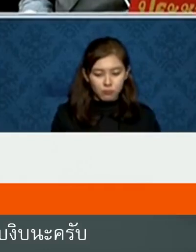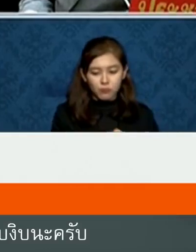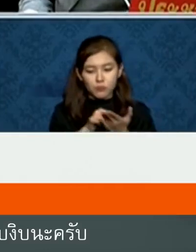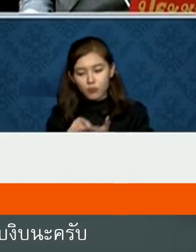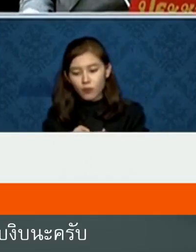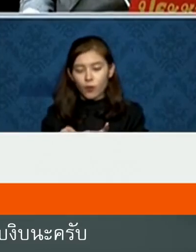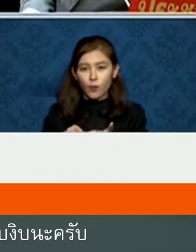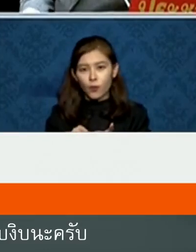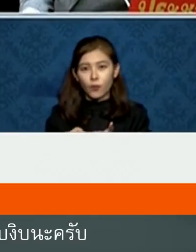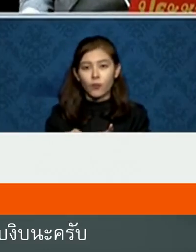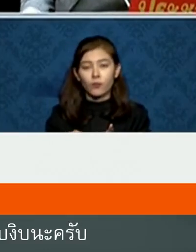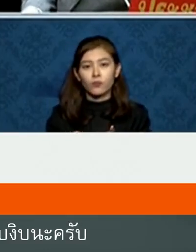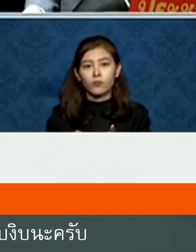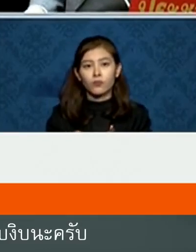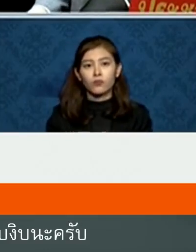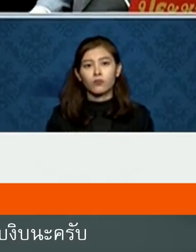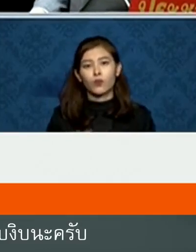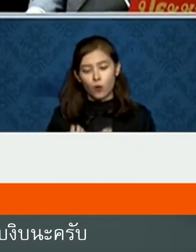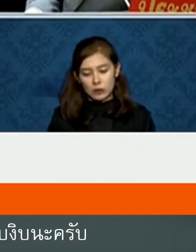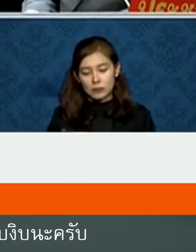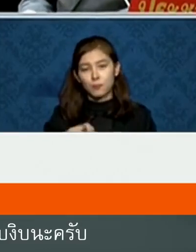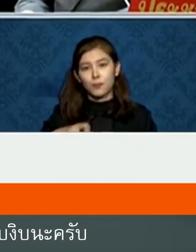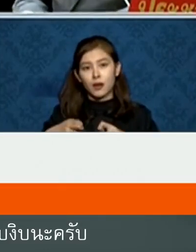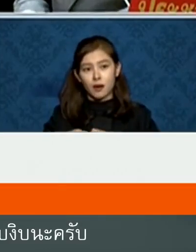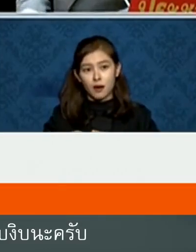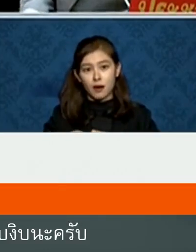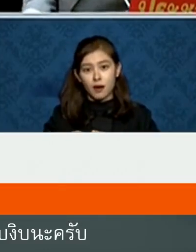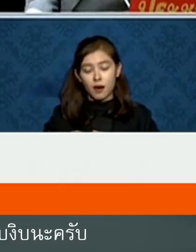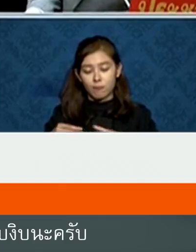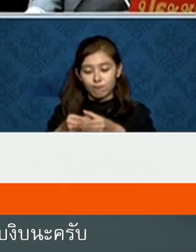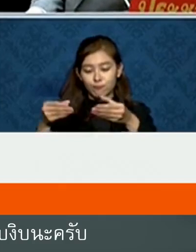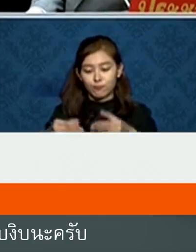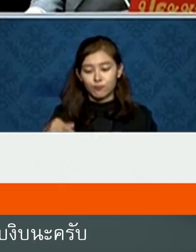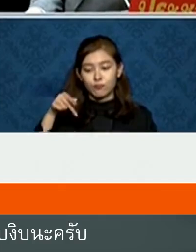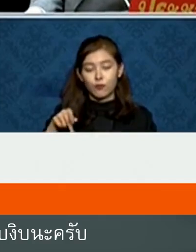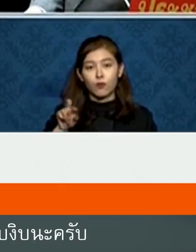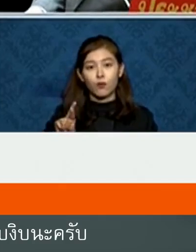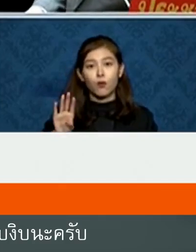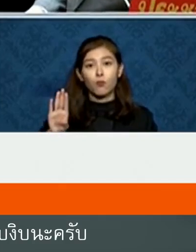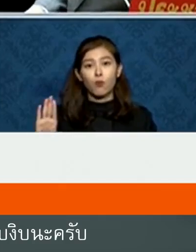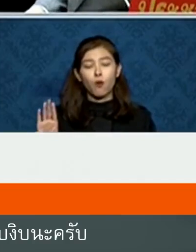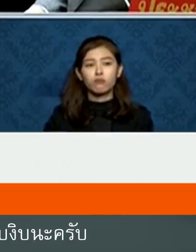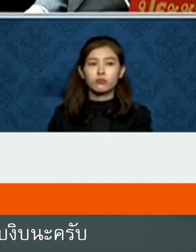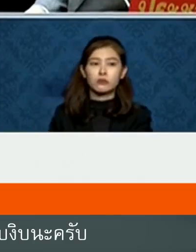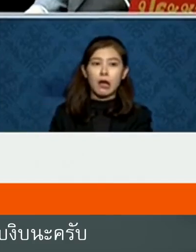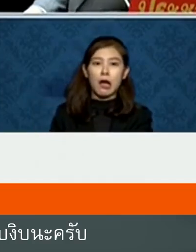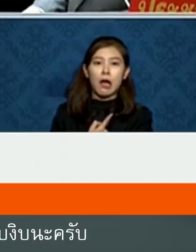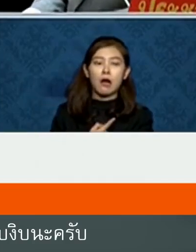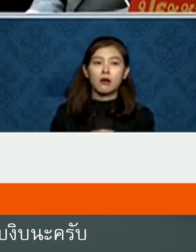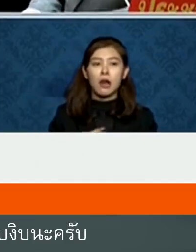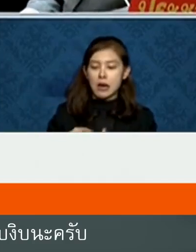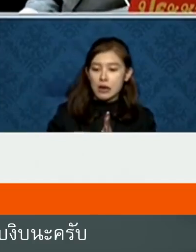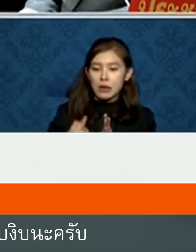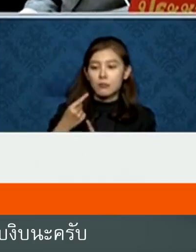เข้าสู่สภาได้ทำให้งบประมาณฉบับนี้ไปบังคับใช้เอาประมาณเดือนพฤษภาคม